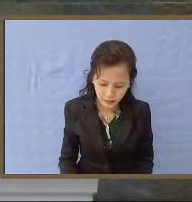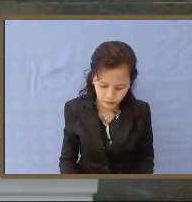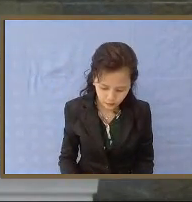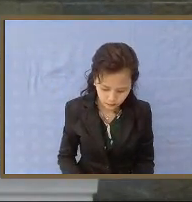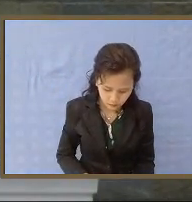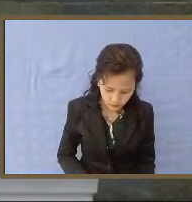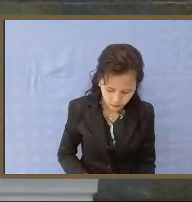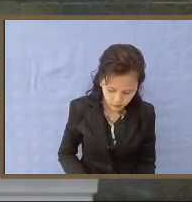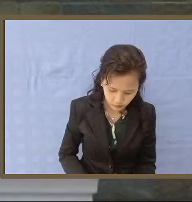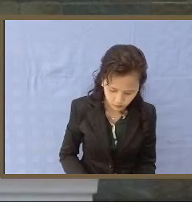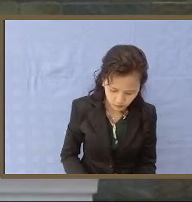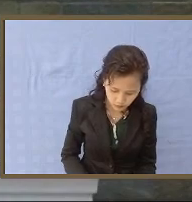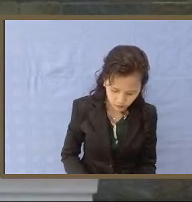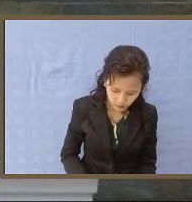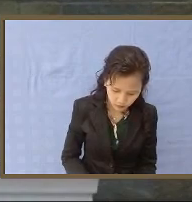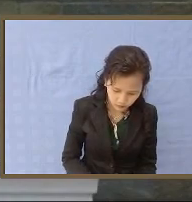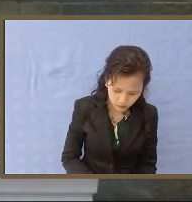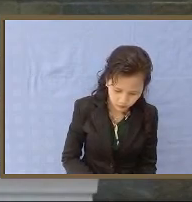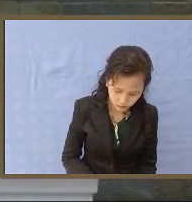Okay?